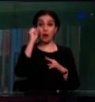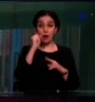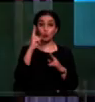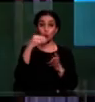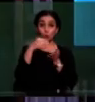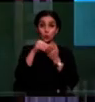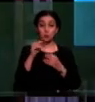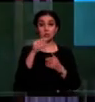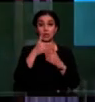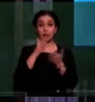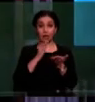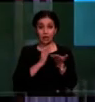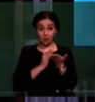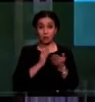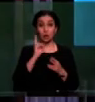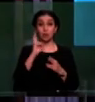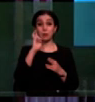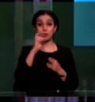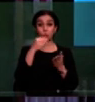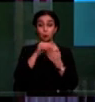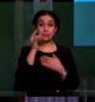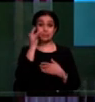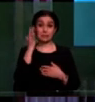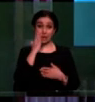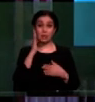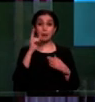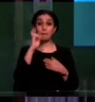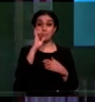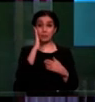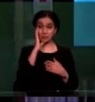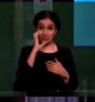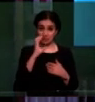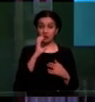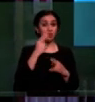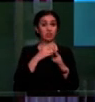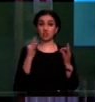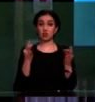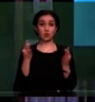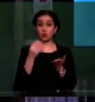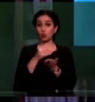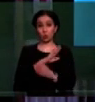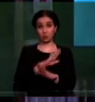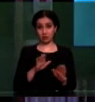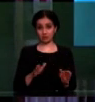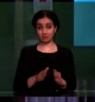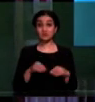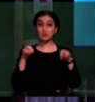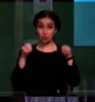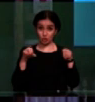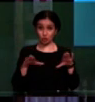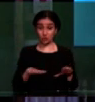те, кто купили хлеб. Событие Б – купили сахар. Событие С – ничего не купили.